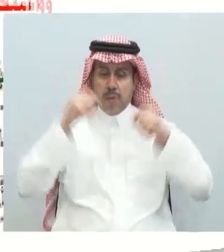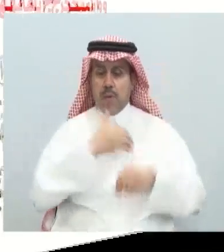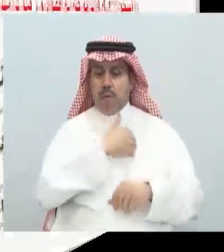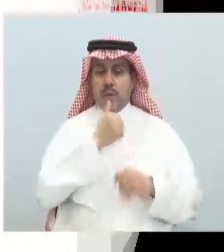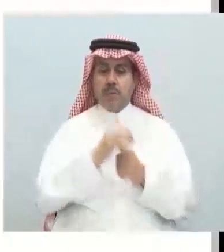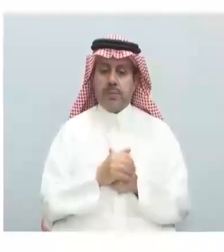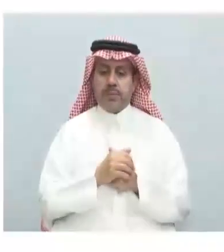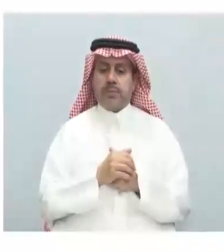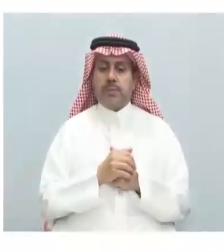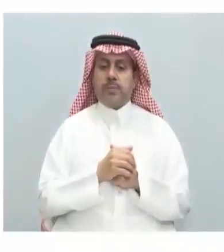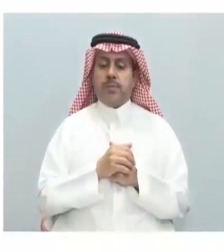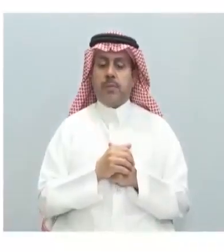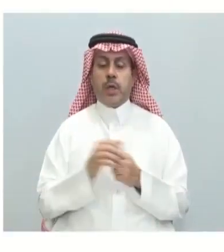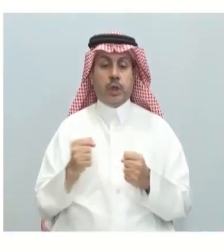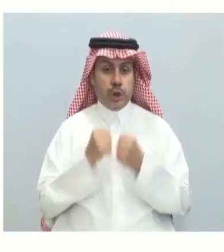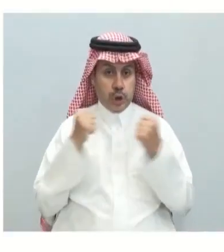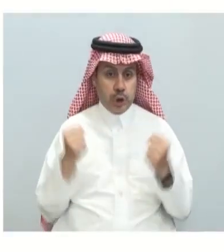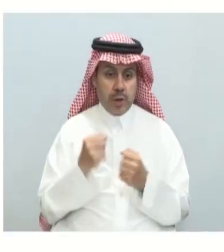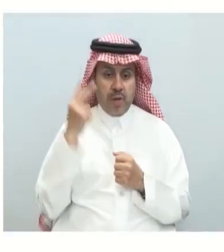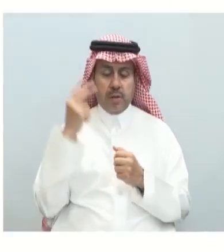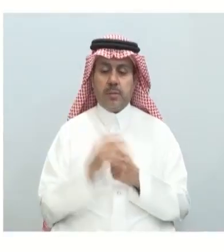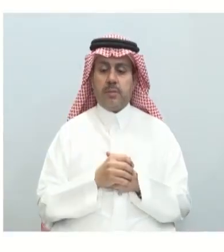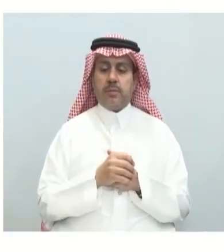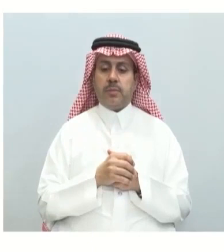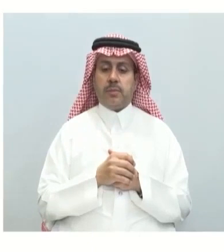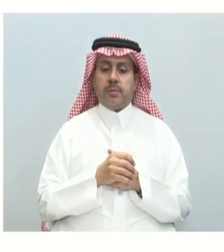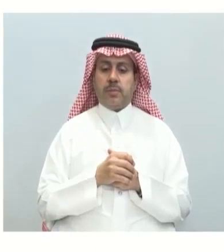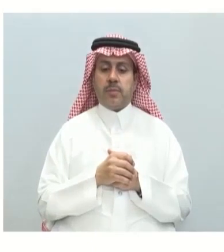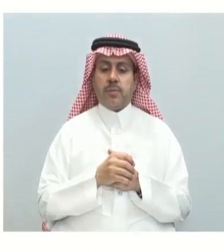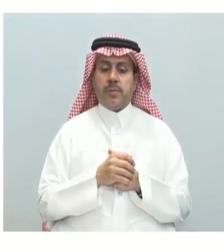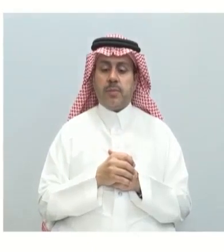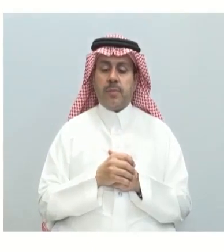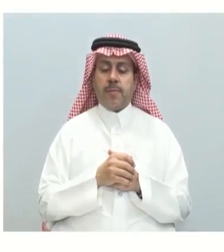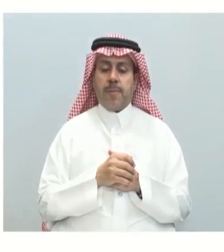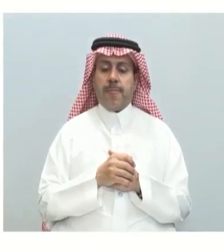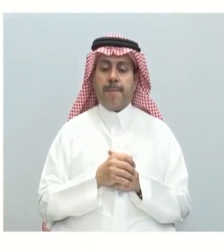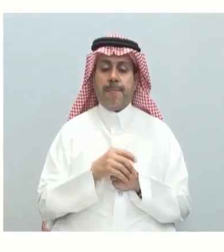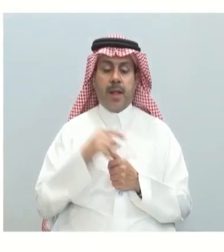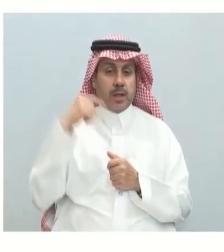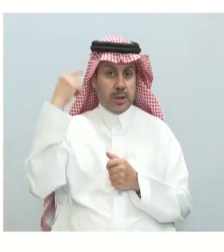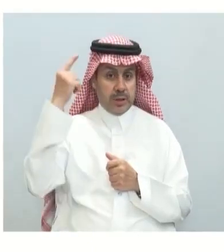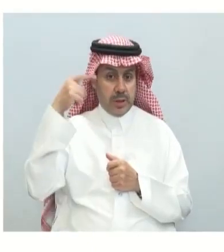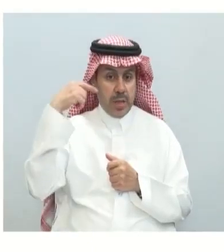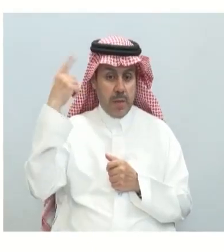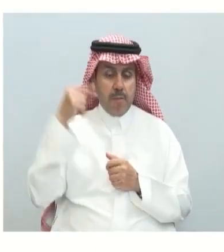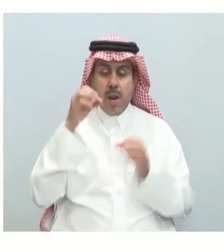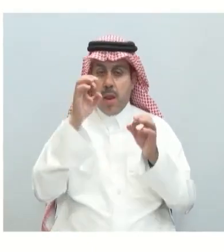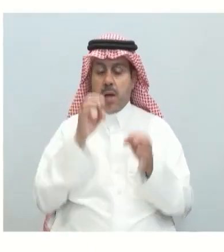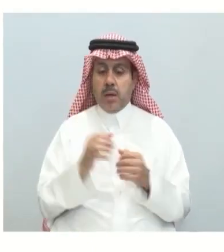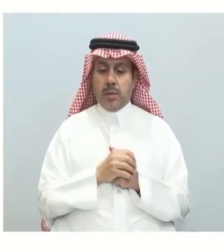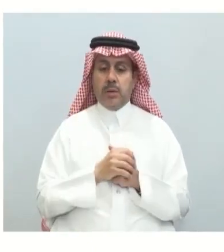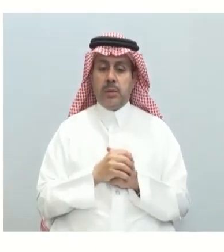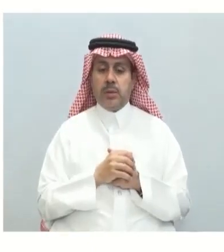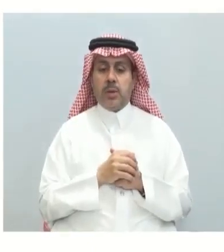بعد هذا للوقوف على نشاط اخر من الانشطه المفيده باذن الله تعالى فكونوا معي في هذا النشاط